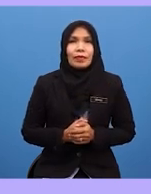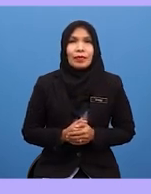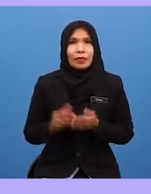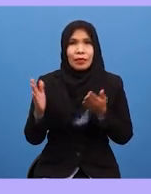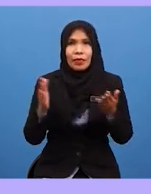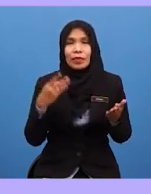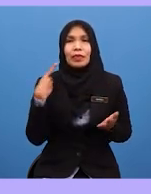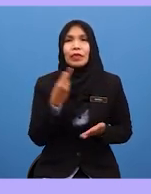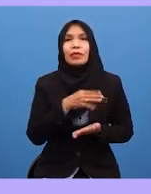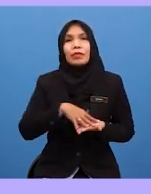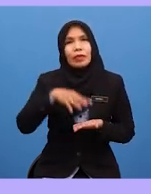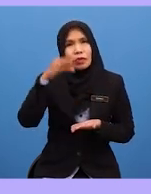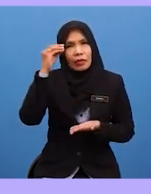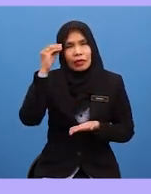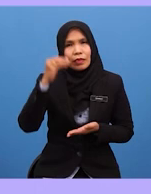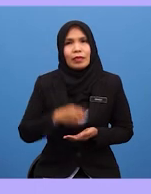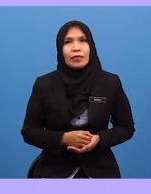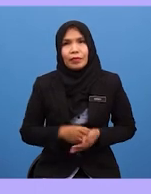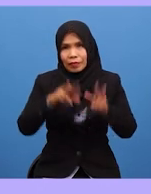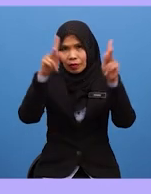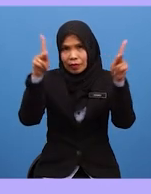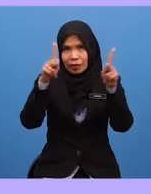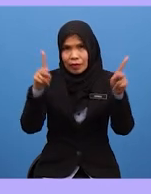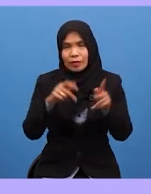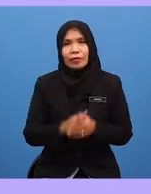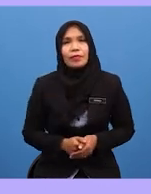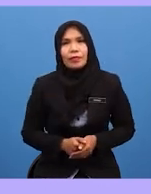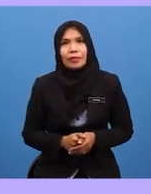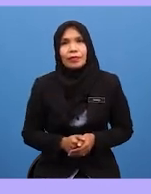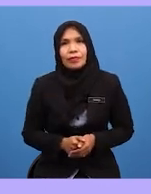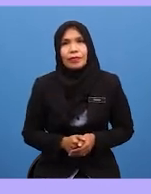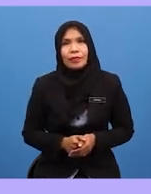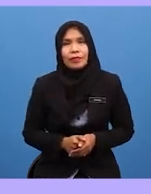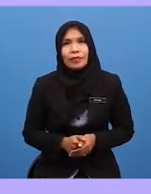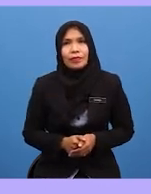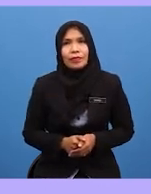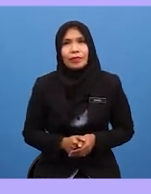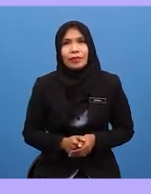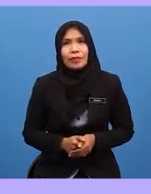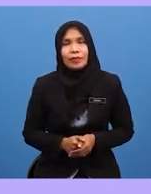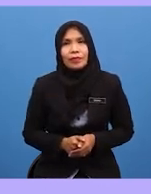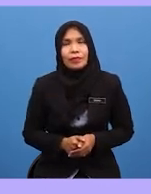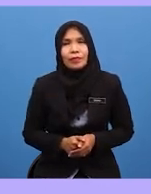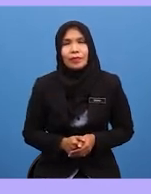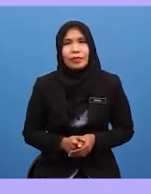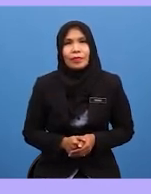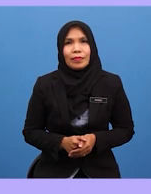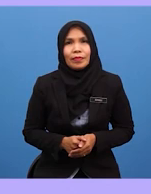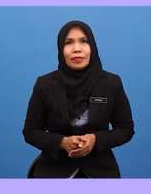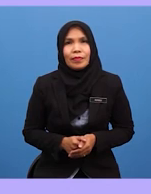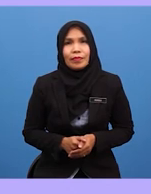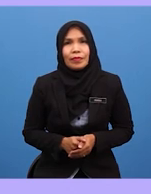Mari kita belajar peringkat-peringkat dalam pola pertumbuhan manusia.